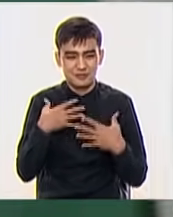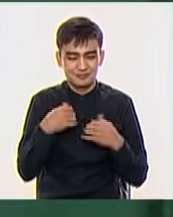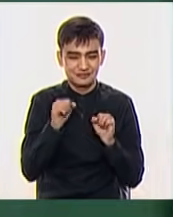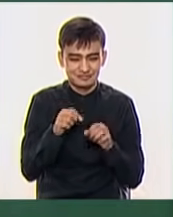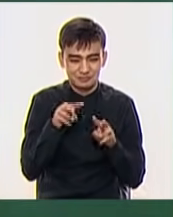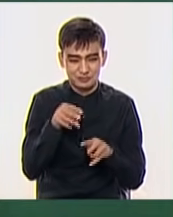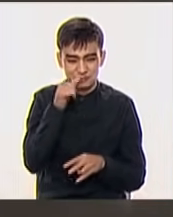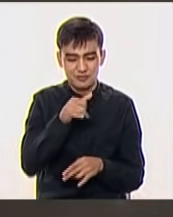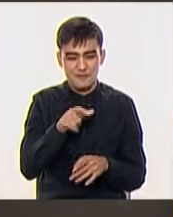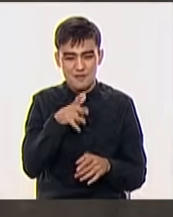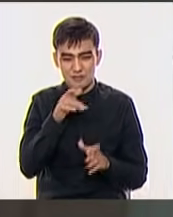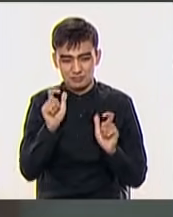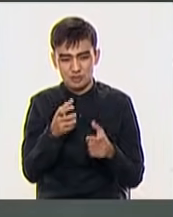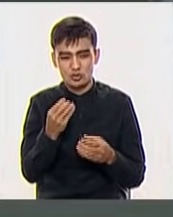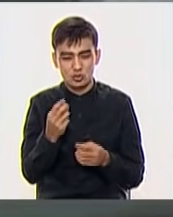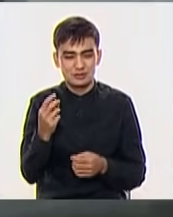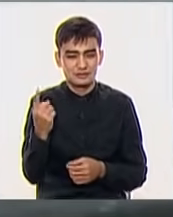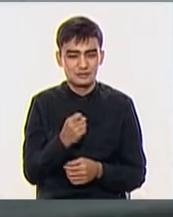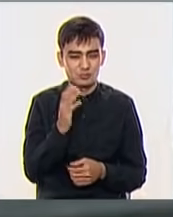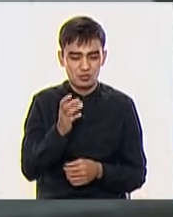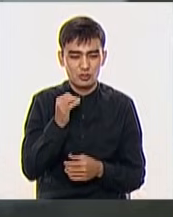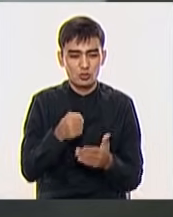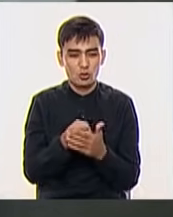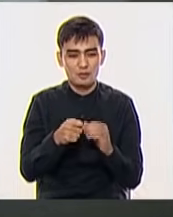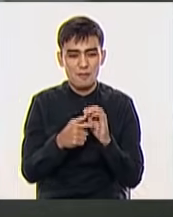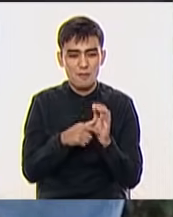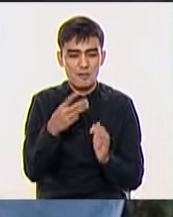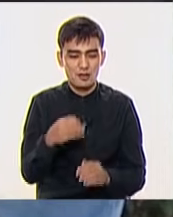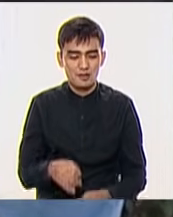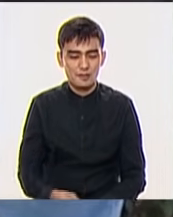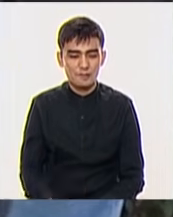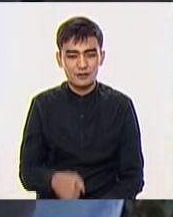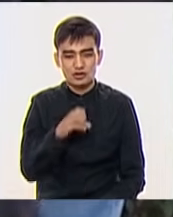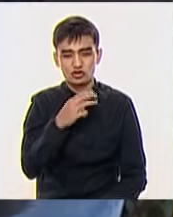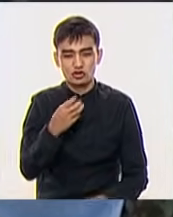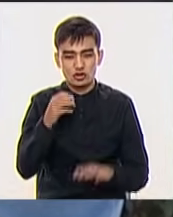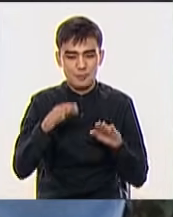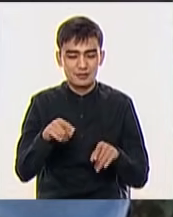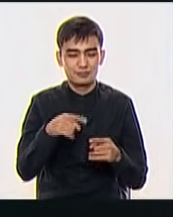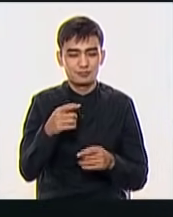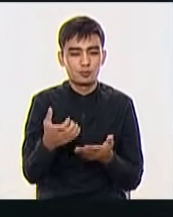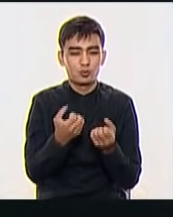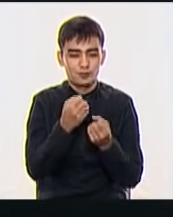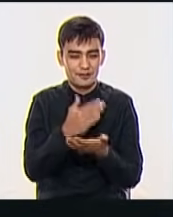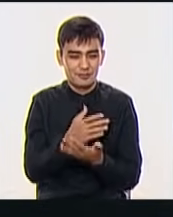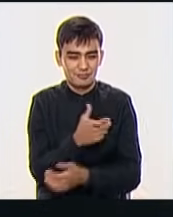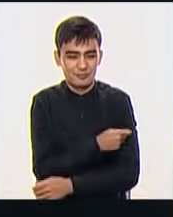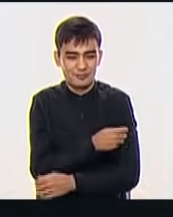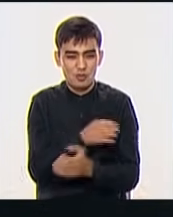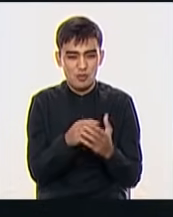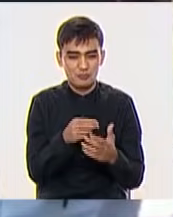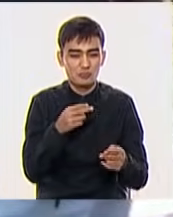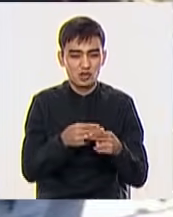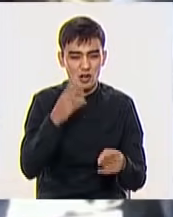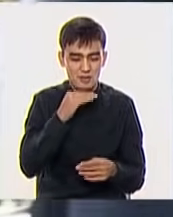удается. Локдаун продлили еще на неделю, до 17 мая. А в США успеху прививочной кампании могут помешать